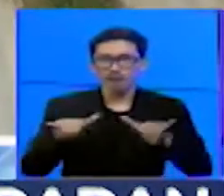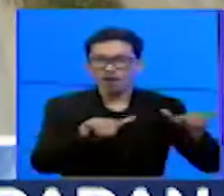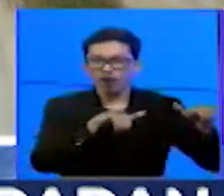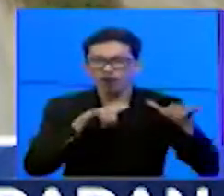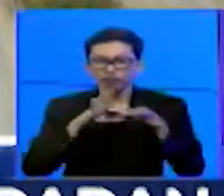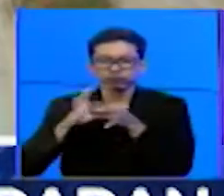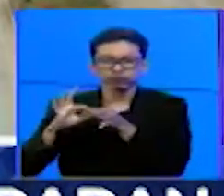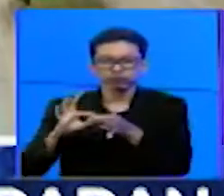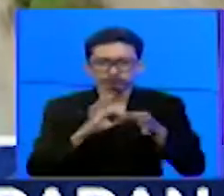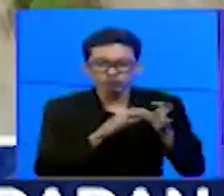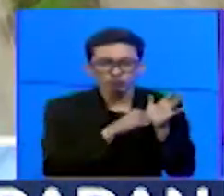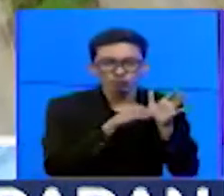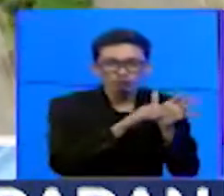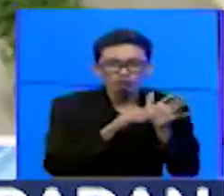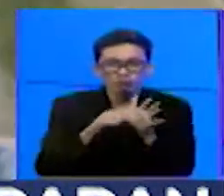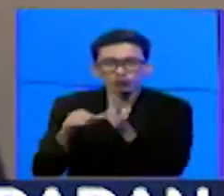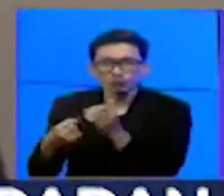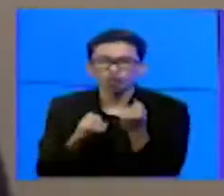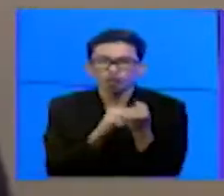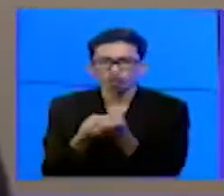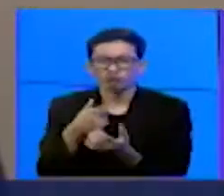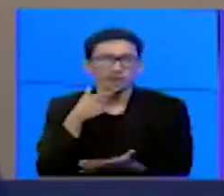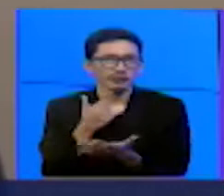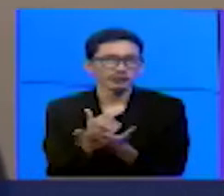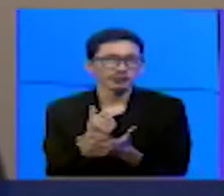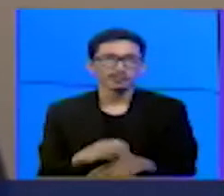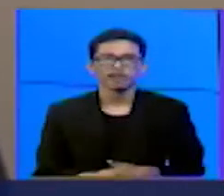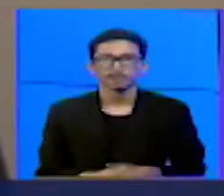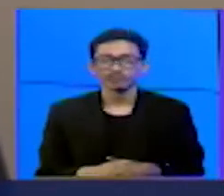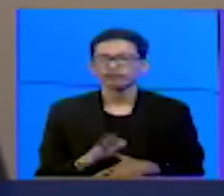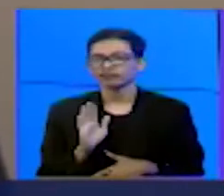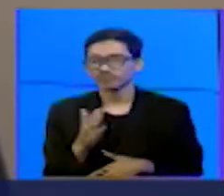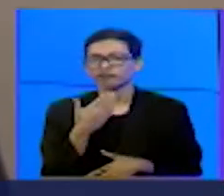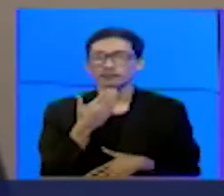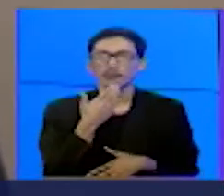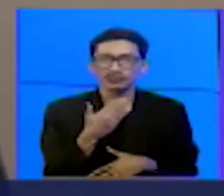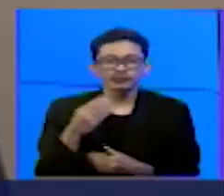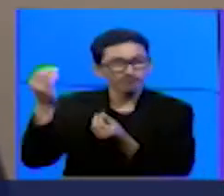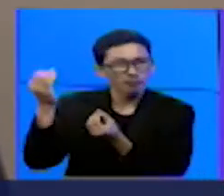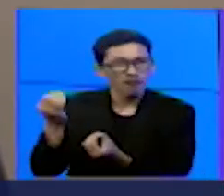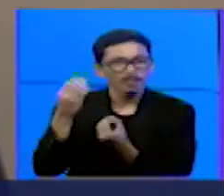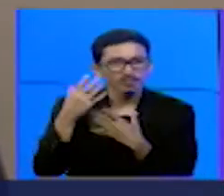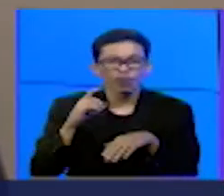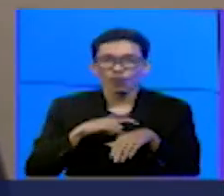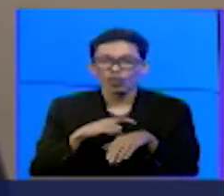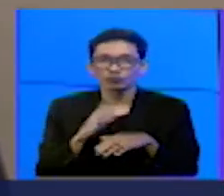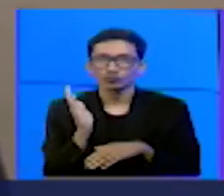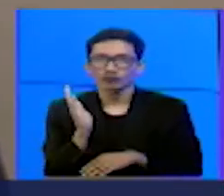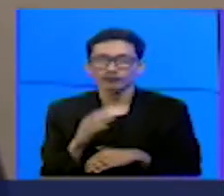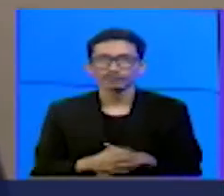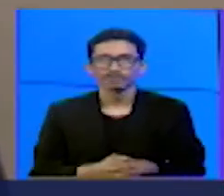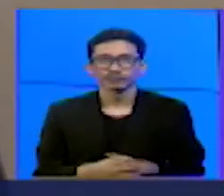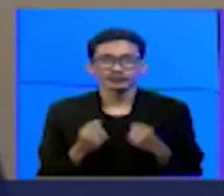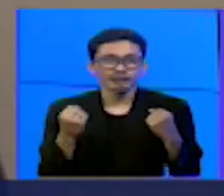itu adalah hal yang paling penting sekali. Baik, terima kasih Irma Gustiana, psikolog anak dan juga keluarga atas waktunya bersama Seputar Anyus yang RCTI.